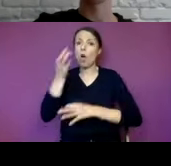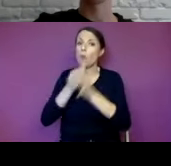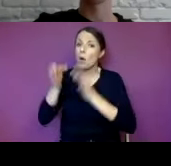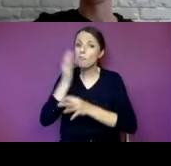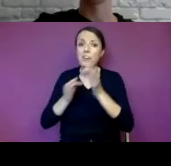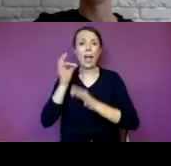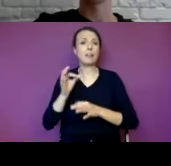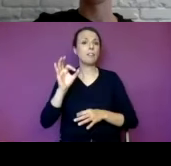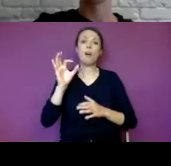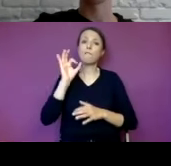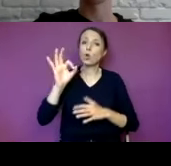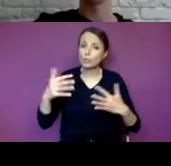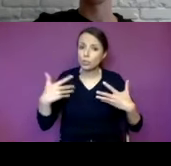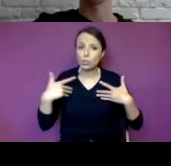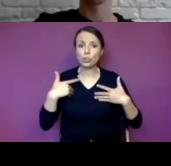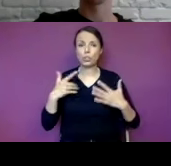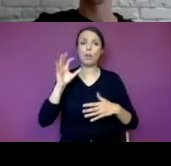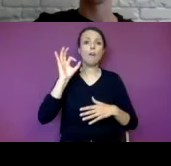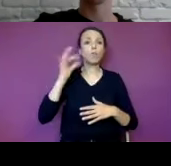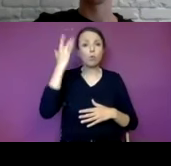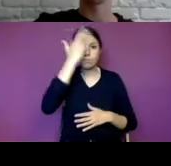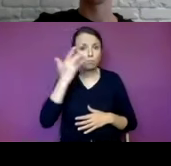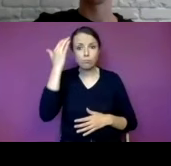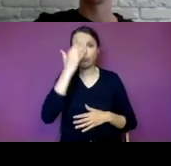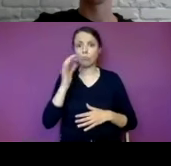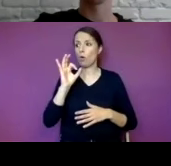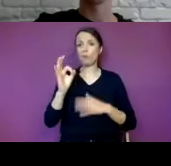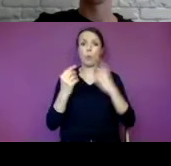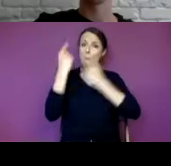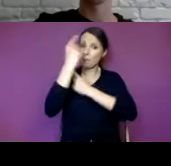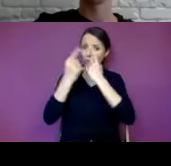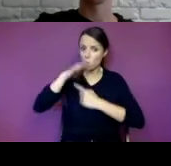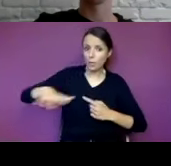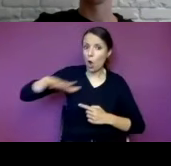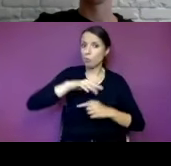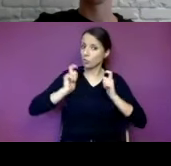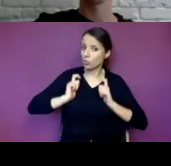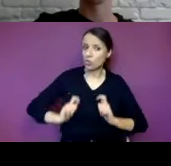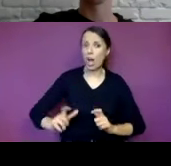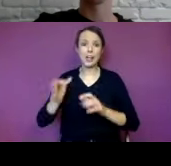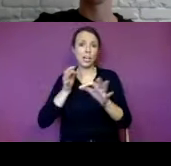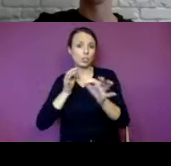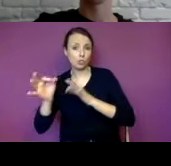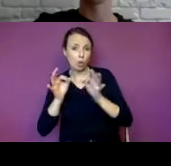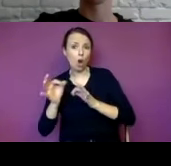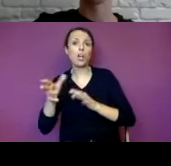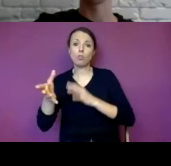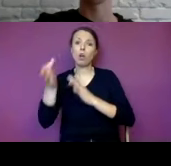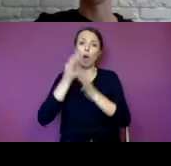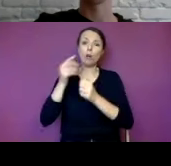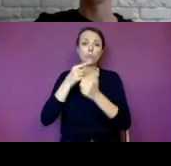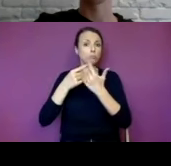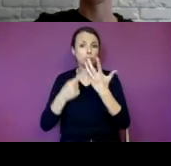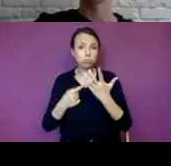z indywidualnymi wyobrażeniami i przekonaniami osób, które na wsi mieszkają. To jest też, wydaje mi się, o tyle ciekawe, że